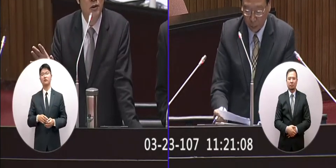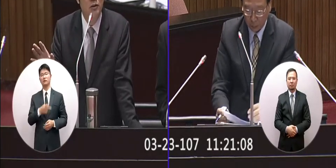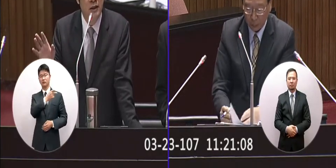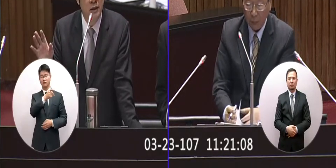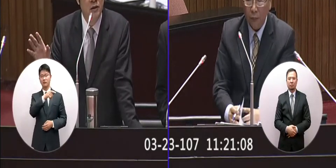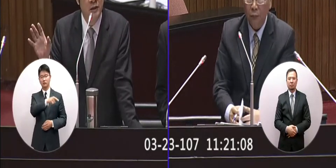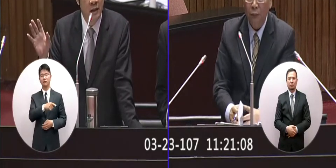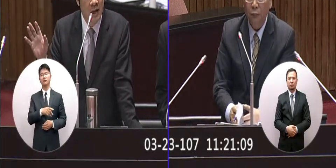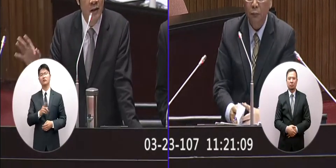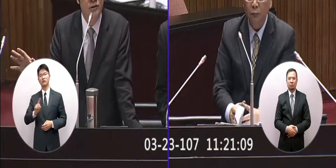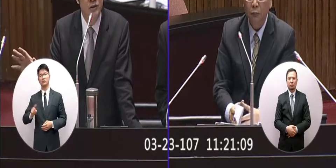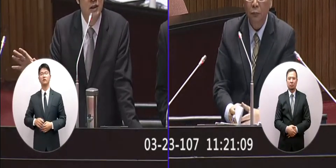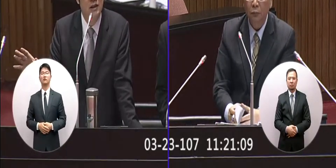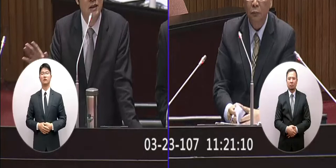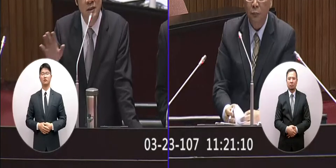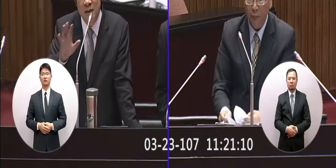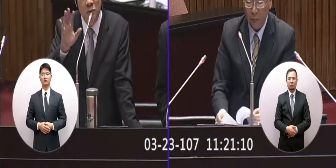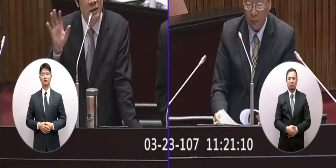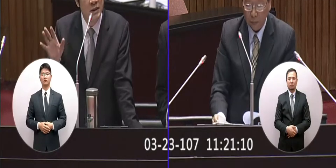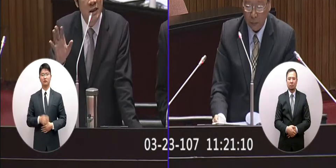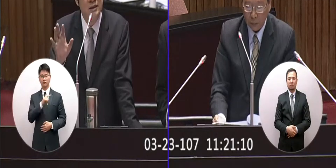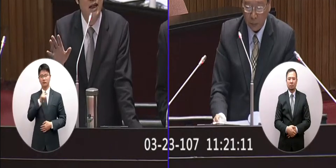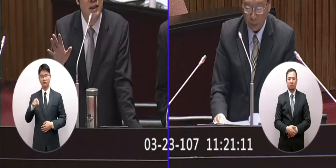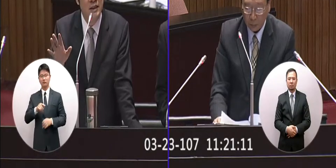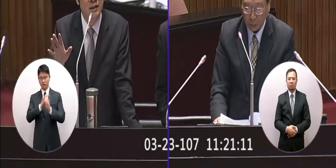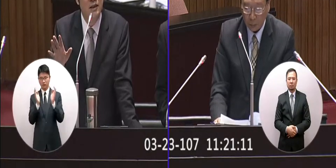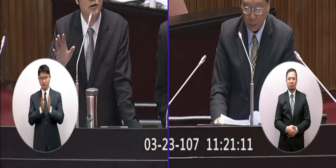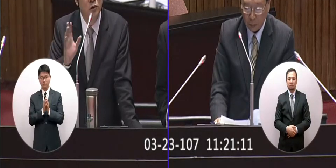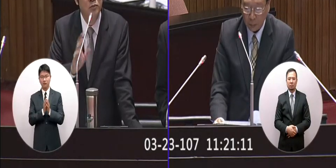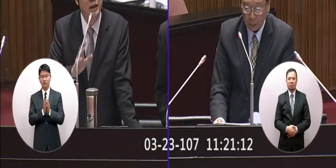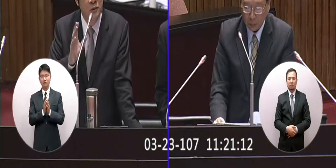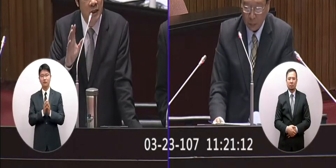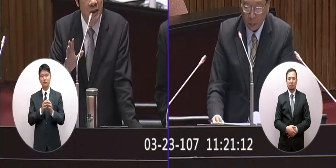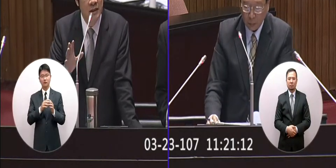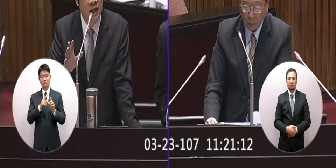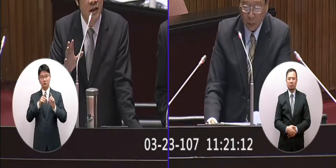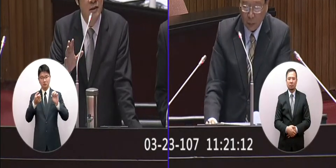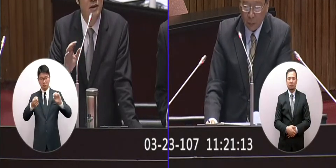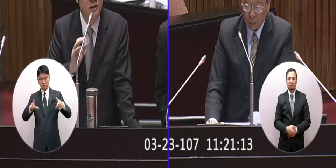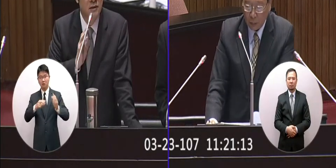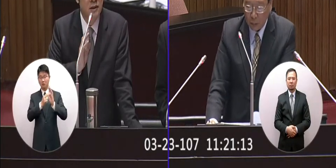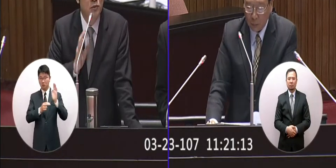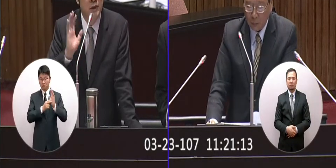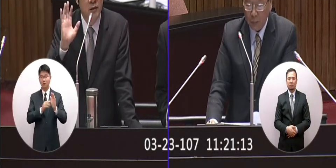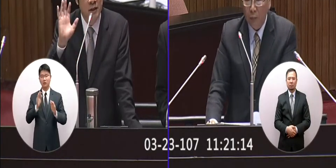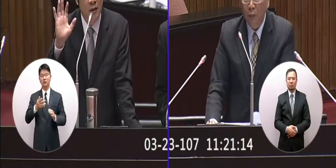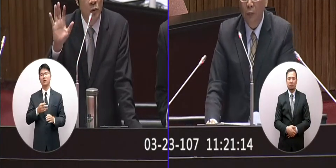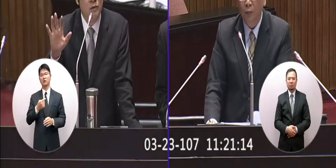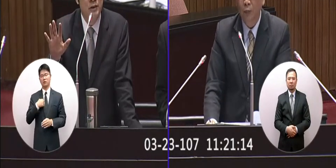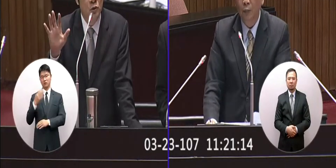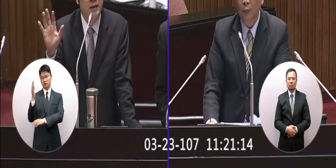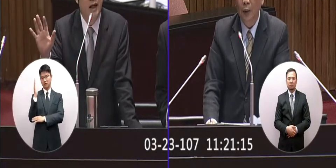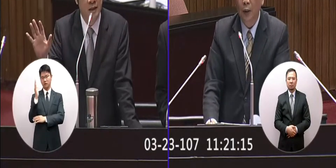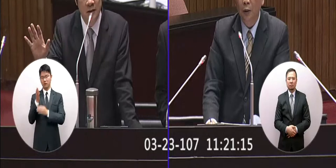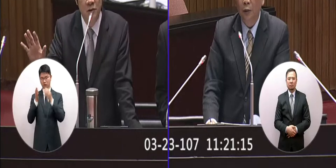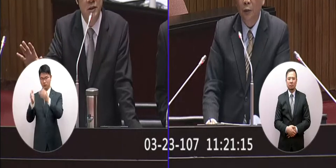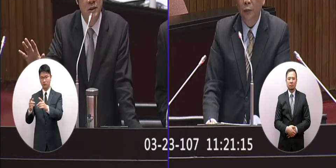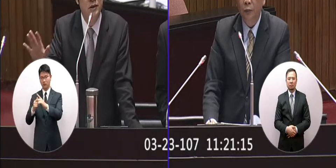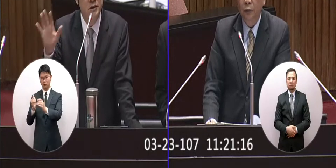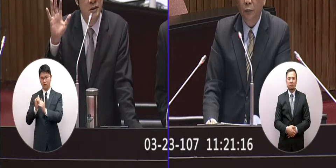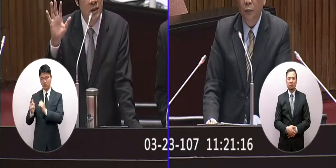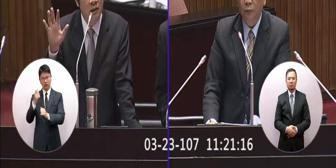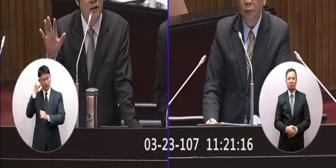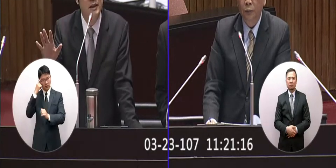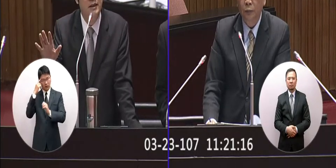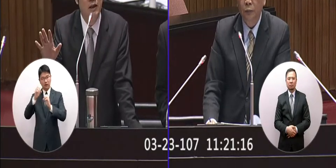clean coal 或 clean coal technology， 这些文字上的差异都没有影响 政府要向国人传达的一个讯